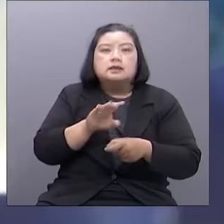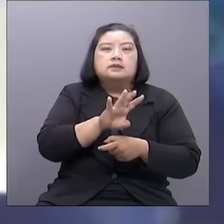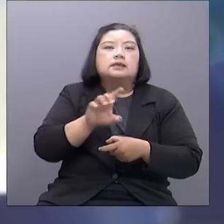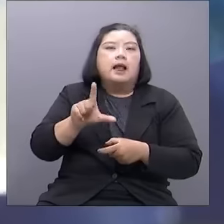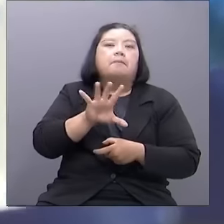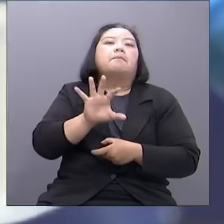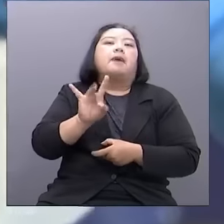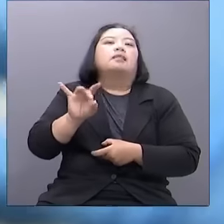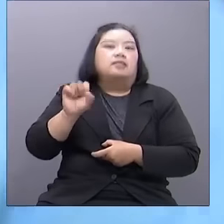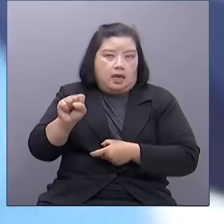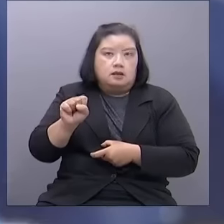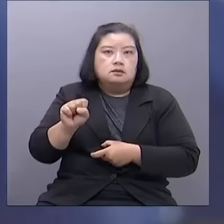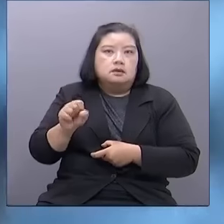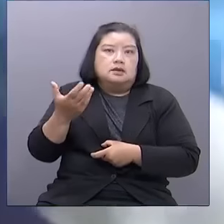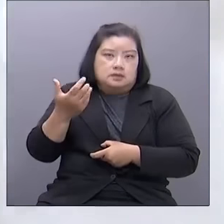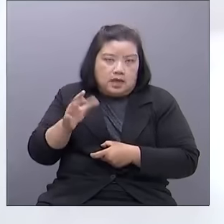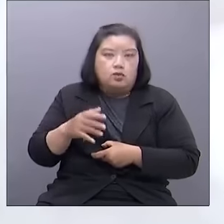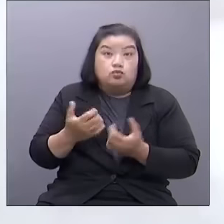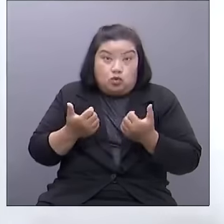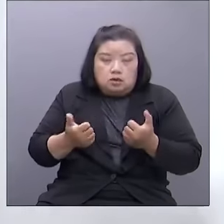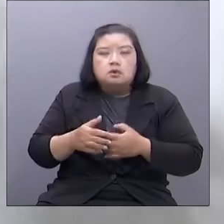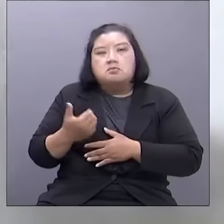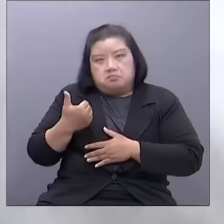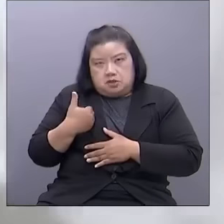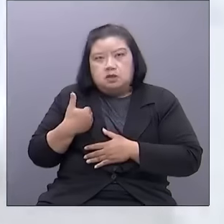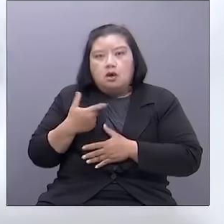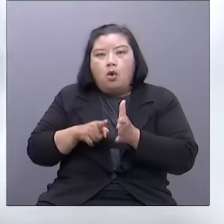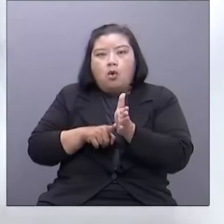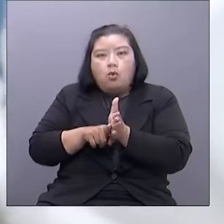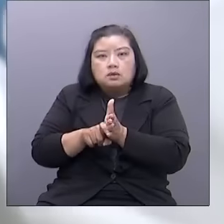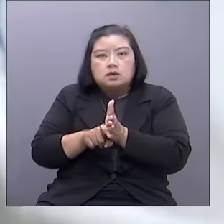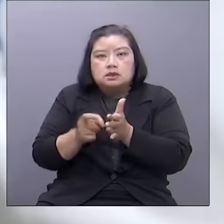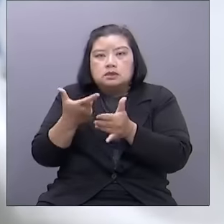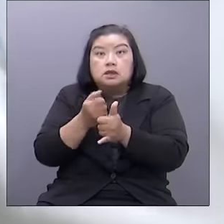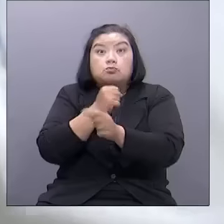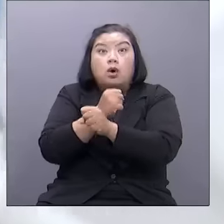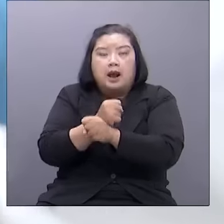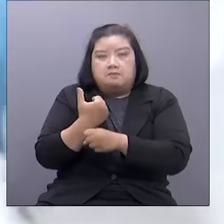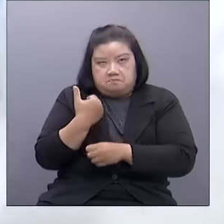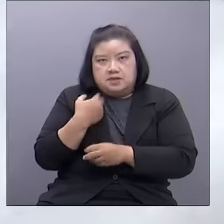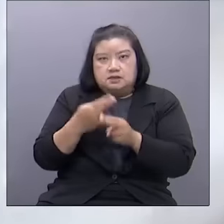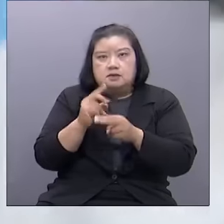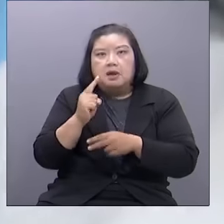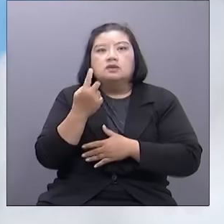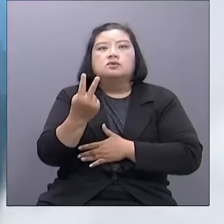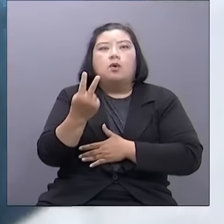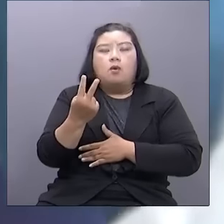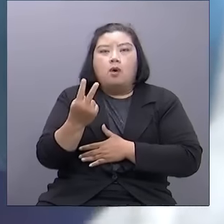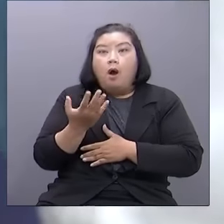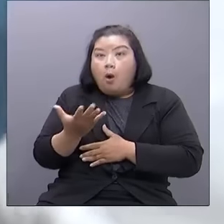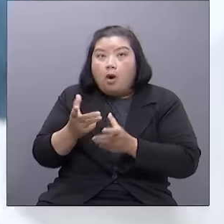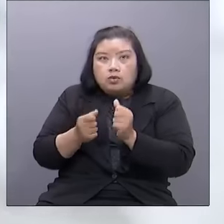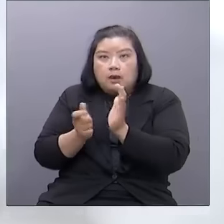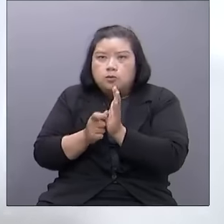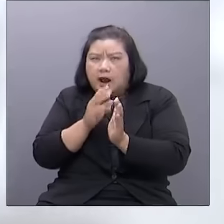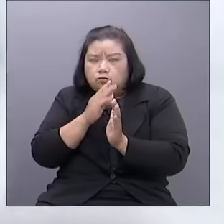ที่วัคซีนที่กำลังอยู่ในระหว่างการพัฒนาอีก2 ตัวเตรียมเข้าสู่การทดลองเพื่อขออนุมัติใช้งานฉุกเฉินหากจำเป็น